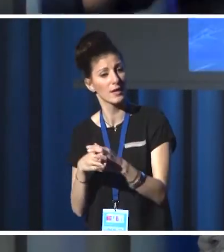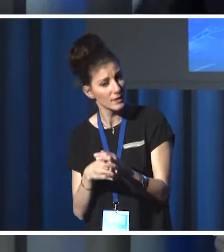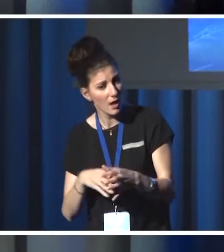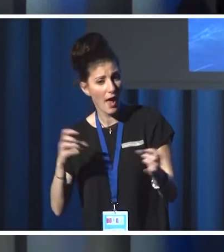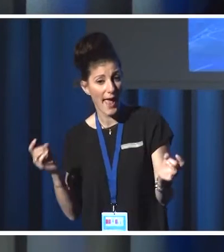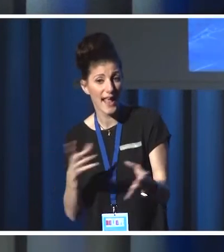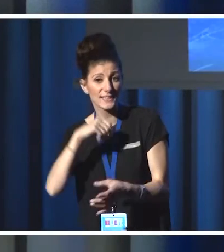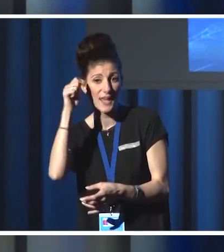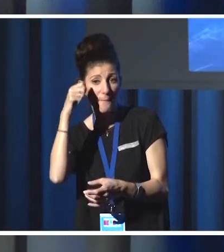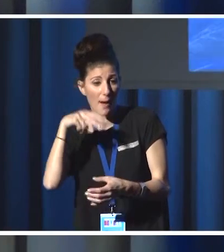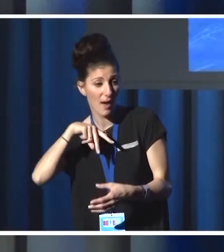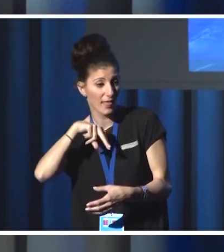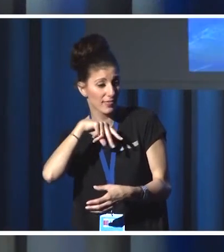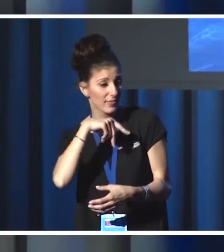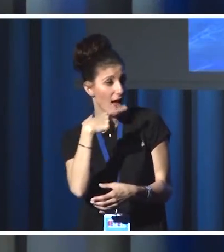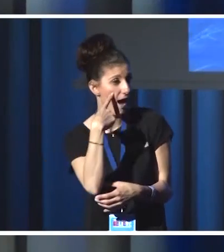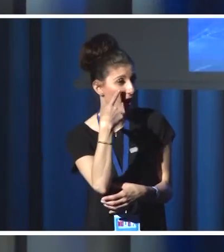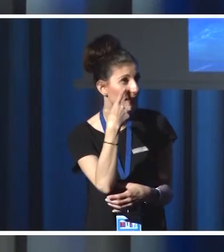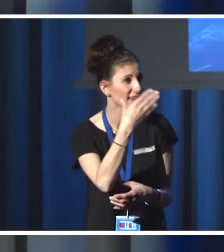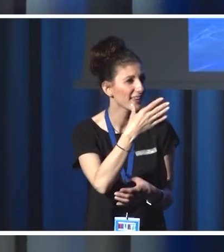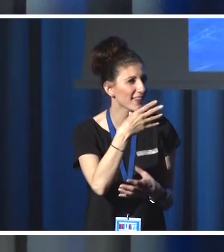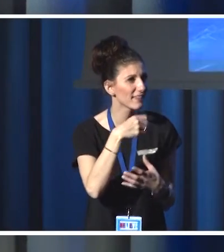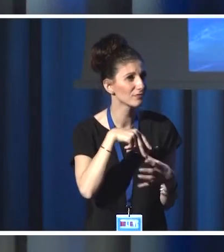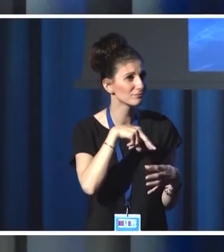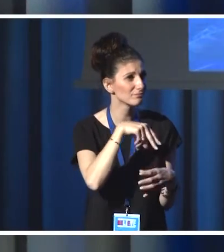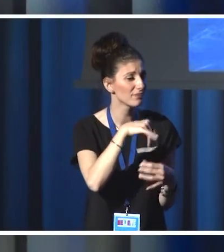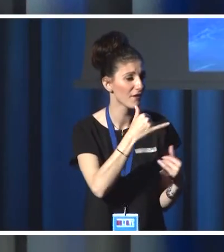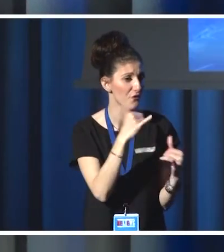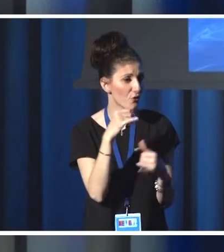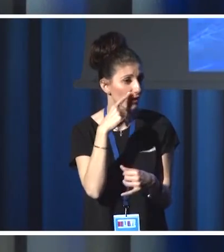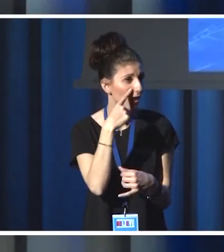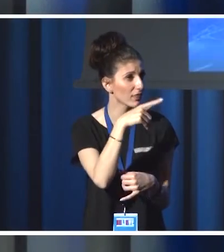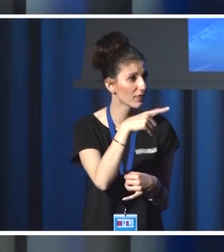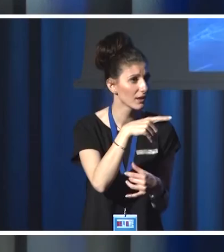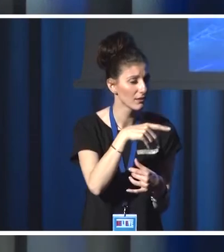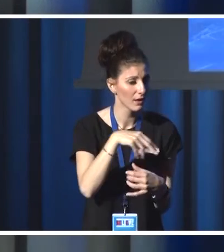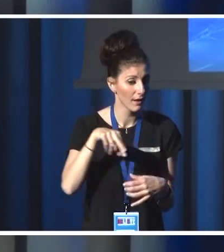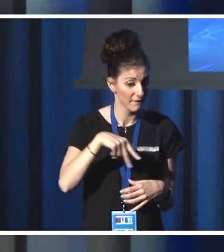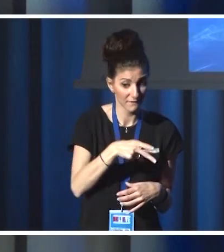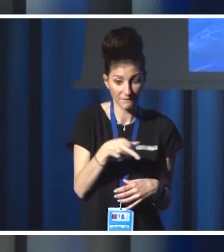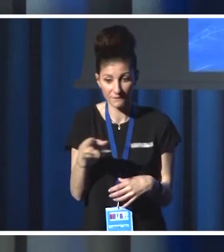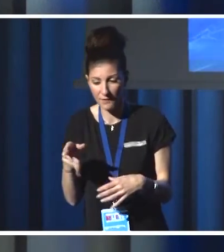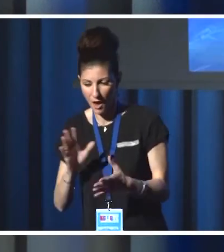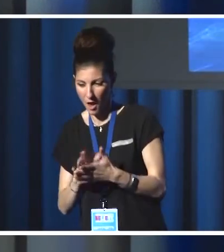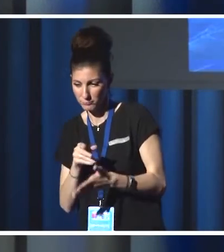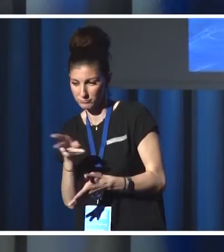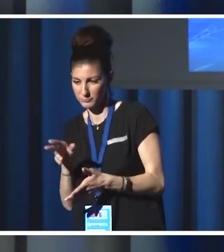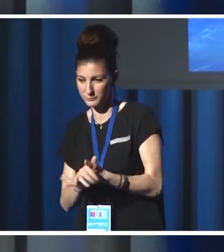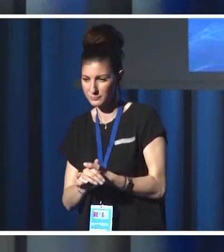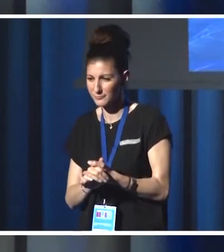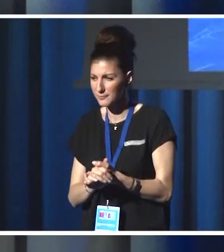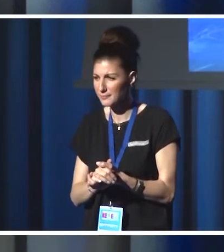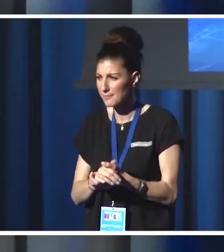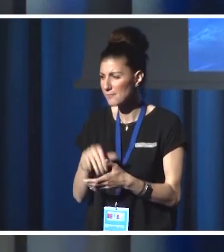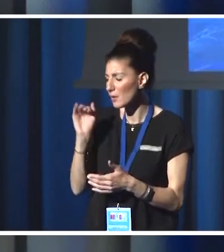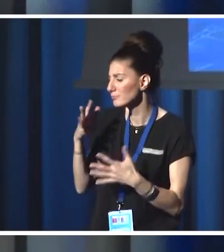κοντά στο σημείο που ήσασταν εγώ τότε τους ανέφερα μετά από πολλά χρόνια τους ανέφερα γιατί